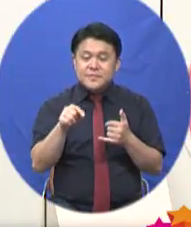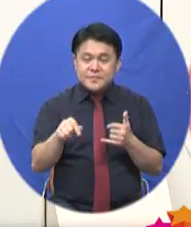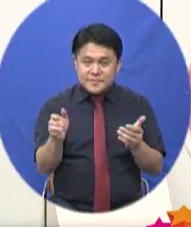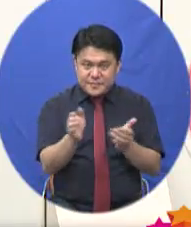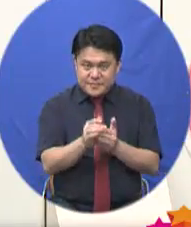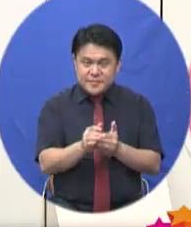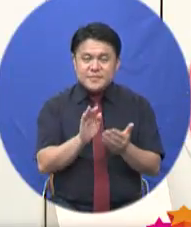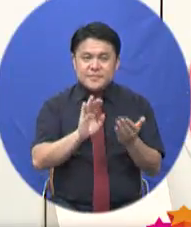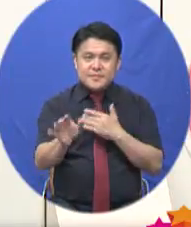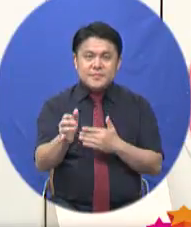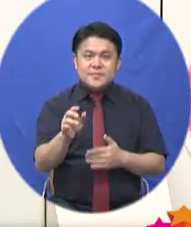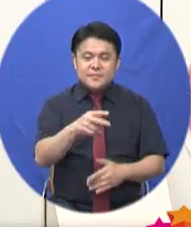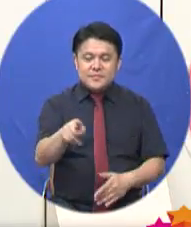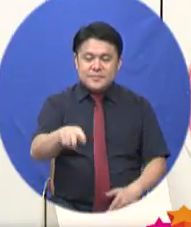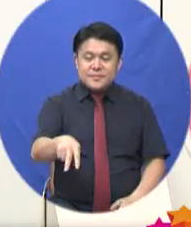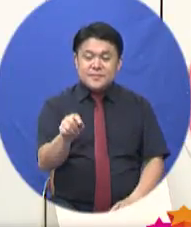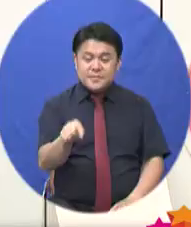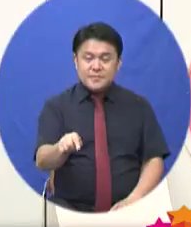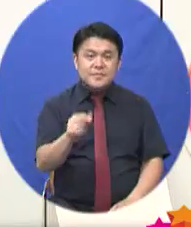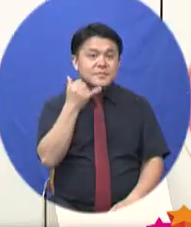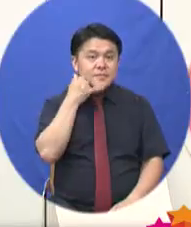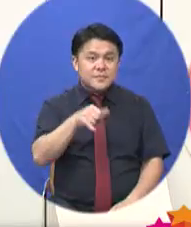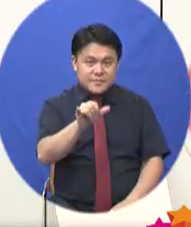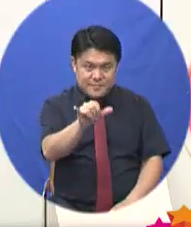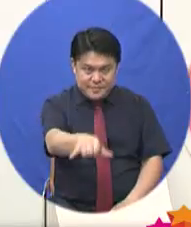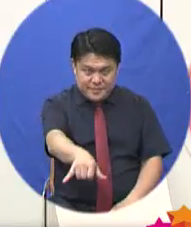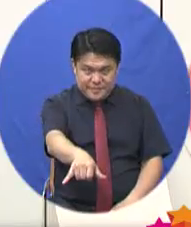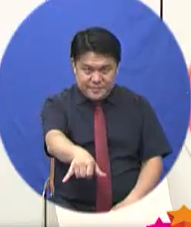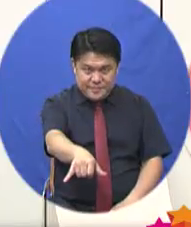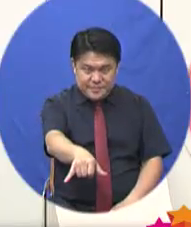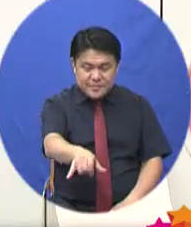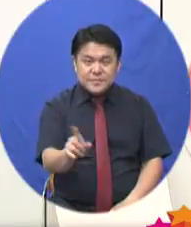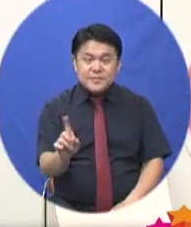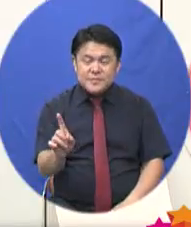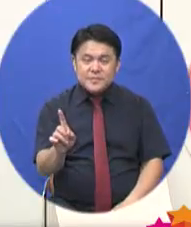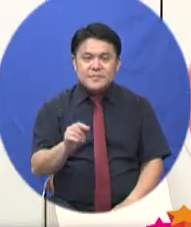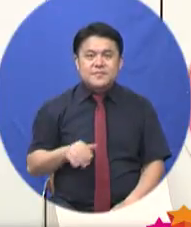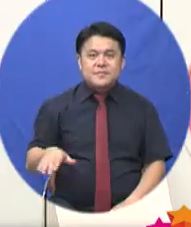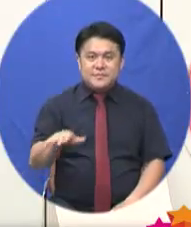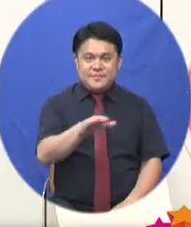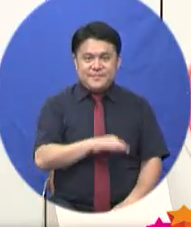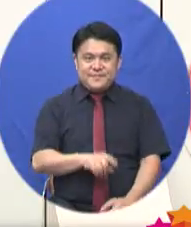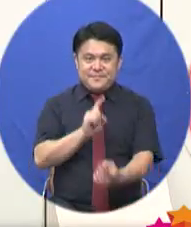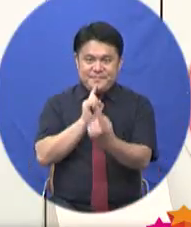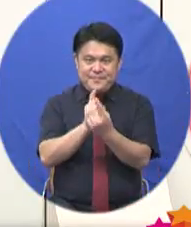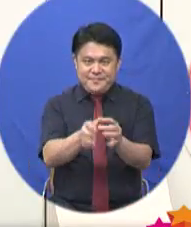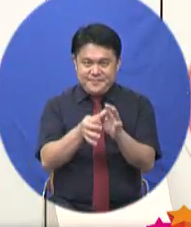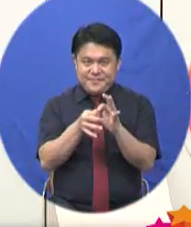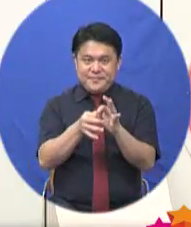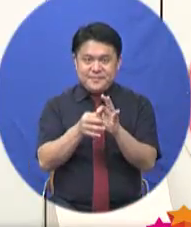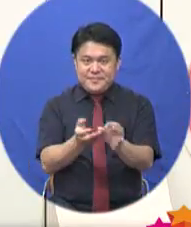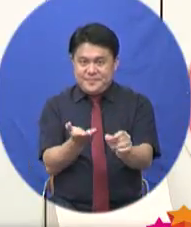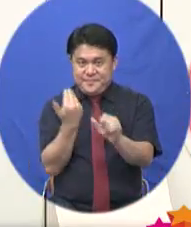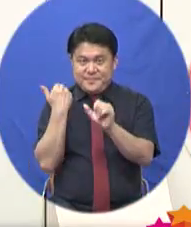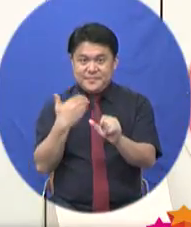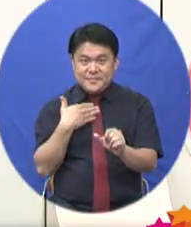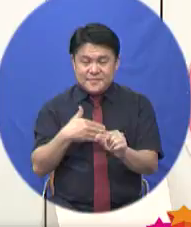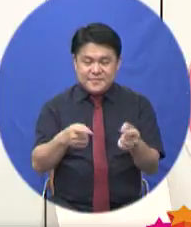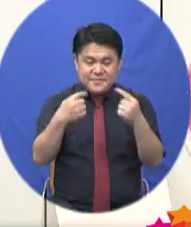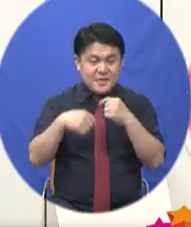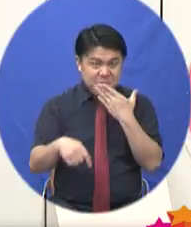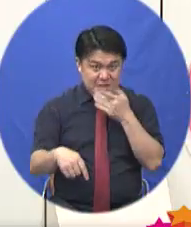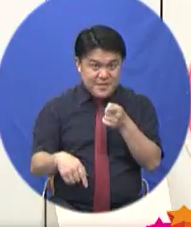연락처를 남겨놓으시고 우물정자를 내려놓으시면 바로 저희와 연결을 해서